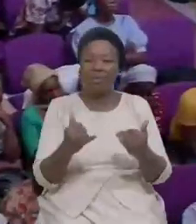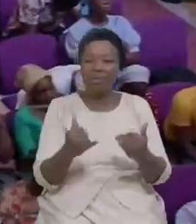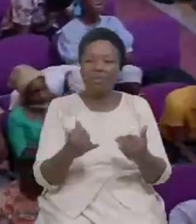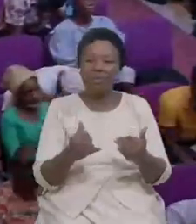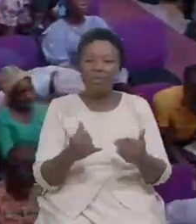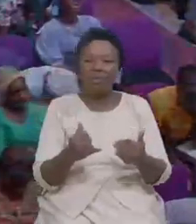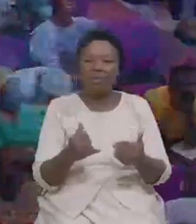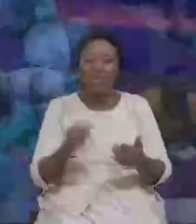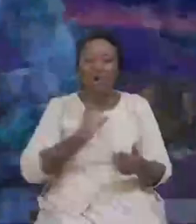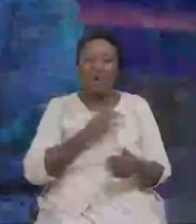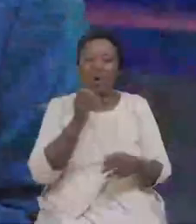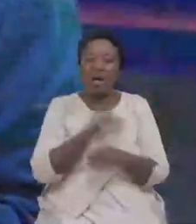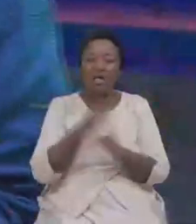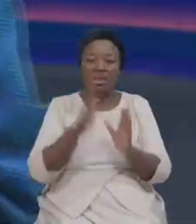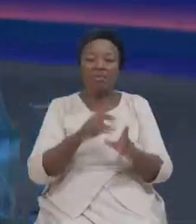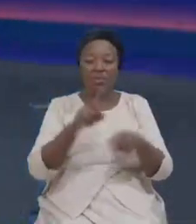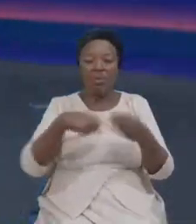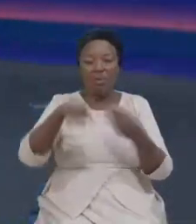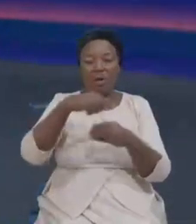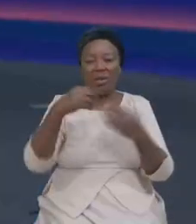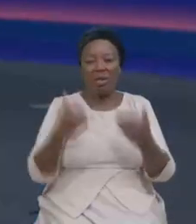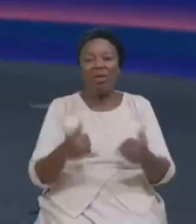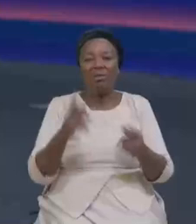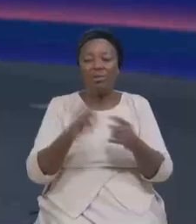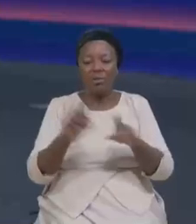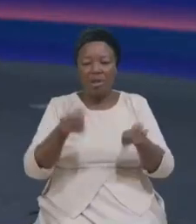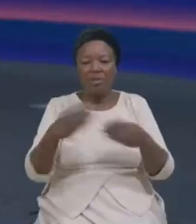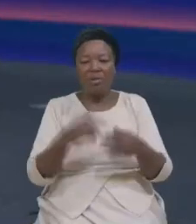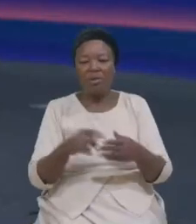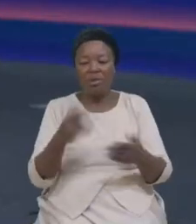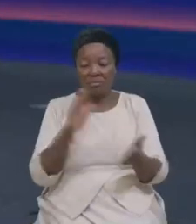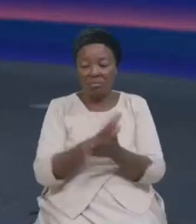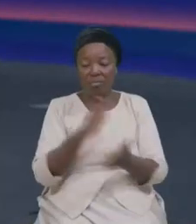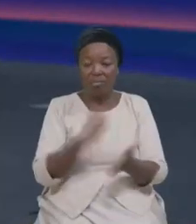Nos conseillers vont s'occuper de vous, vous donneront des formulaires à remplir